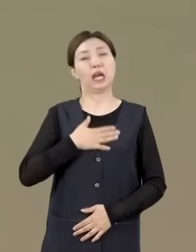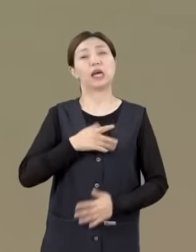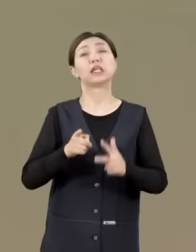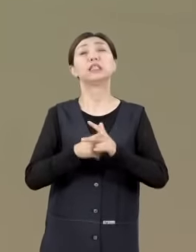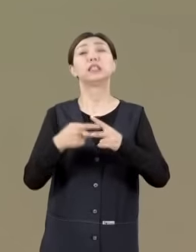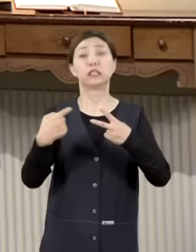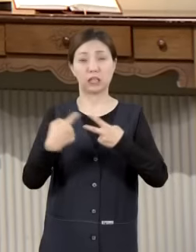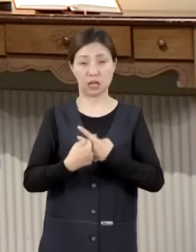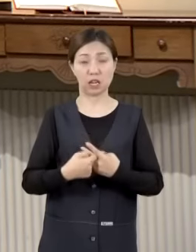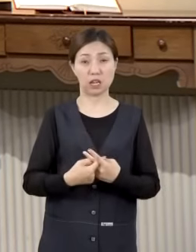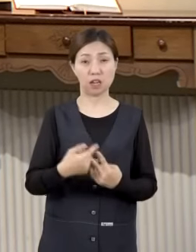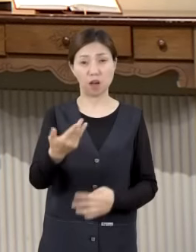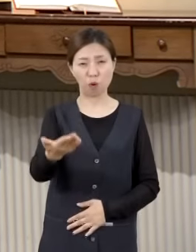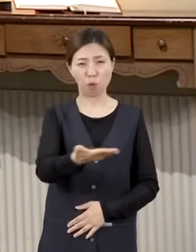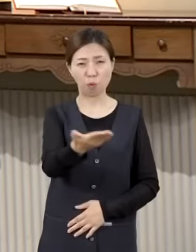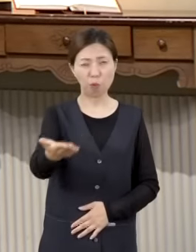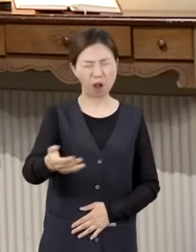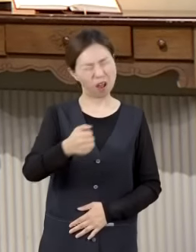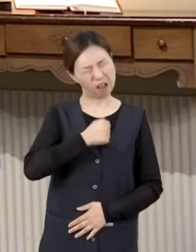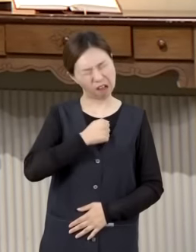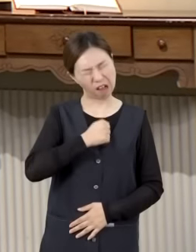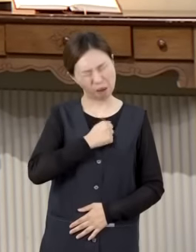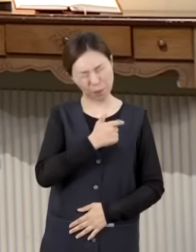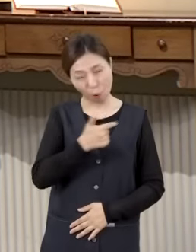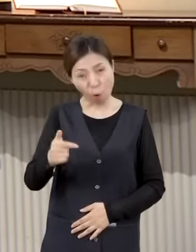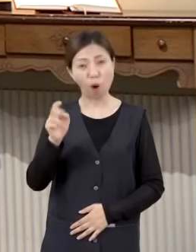않을까요 얼마나 답답하시겠어요